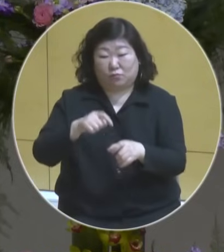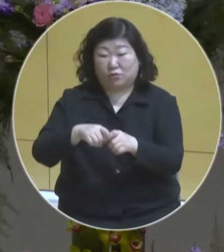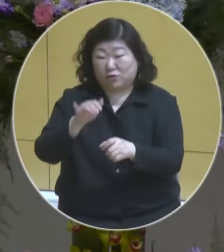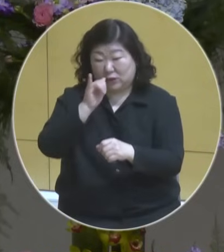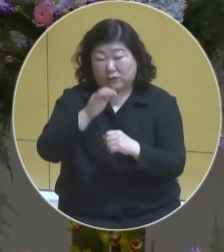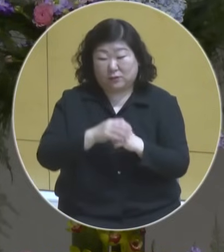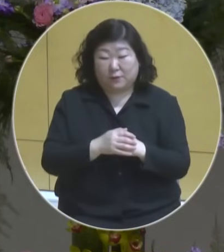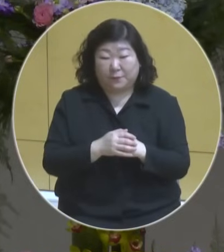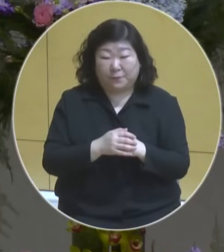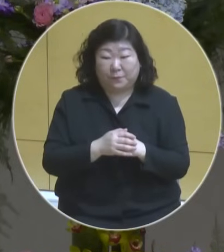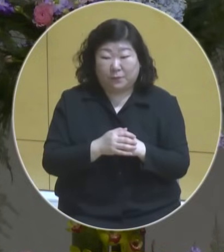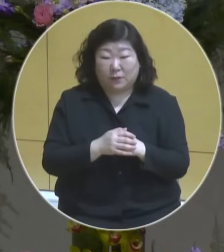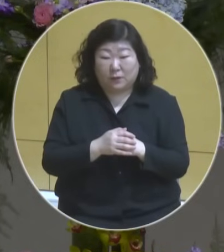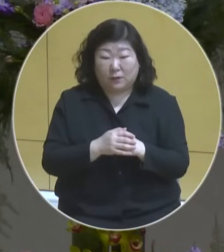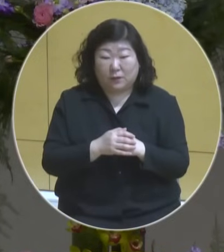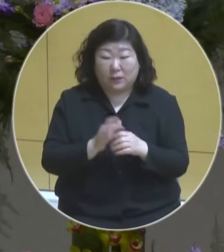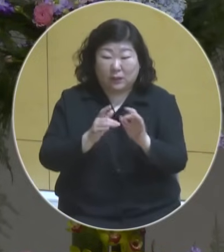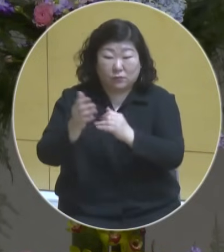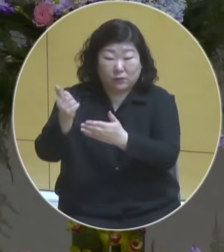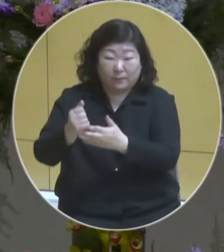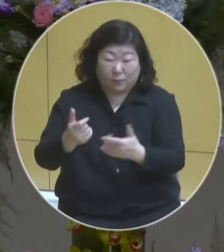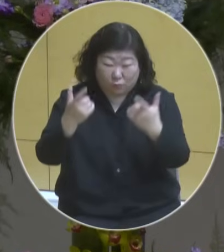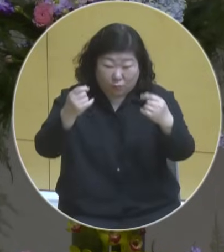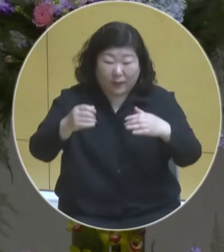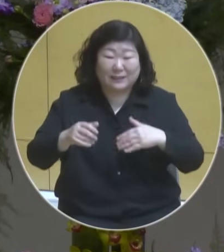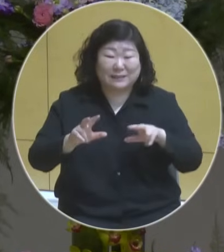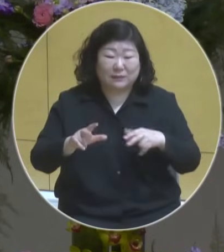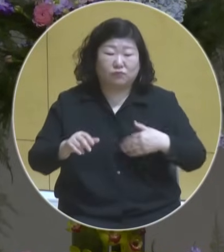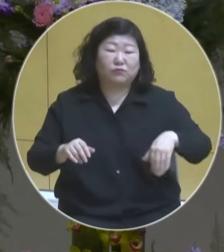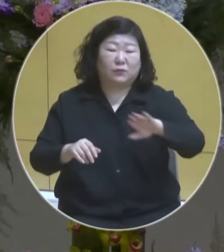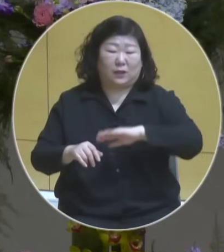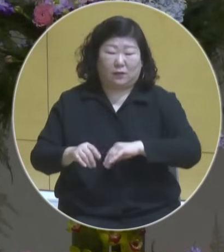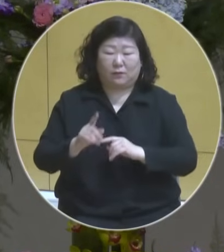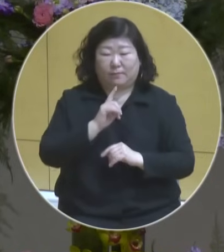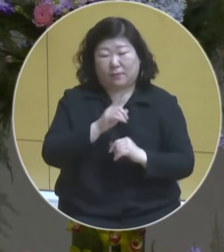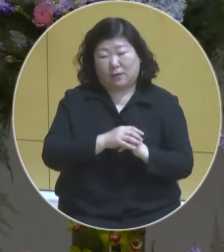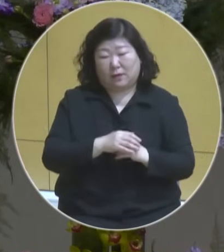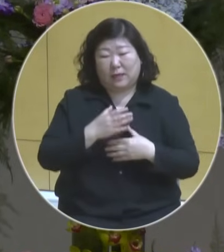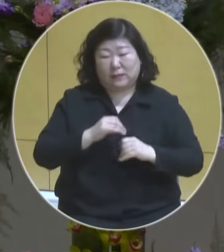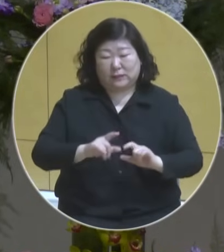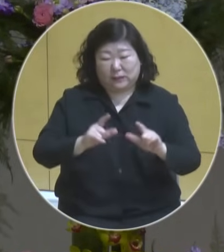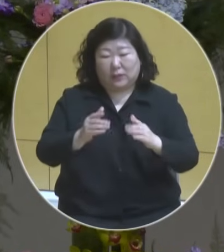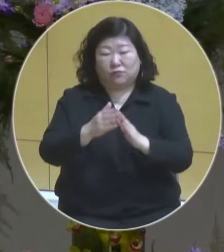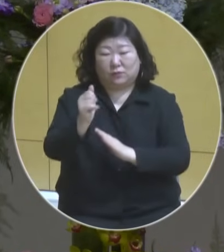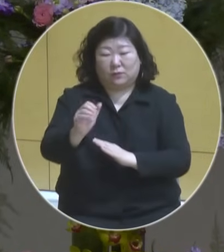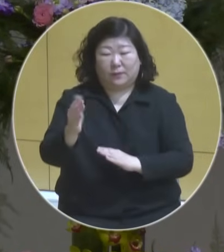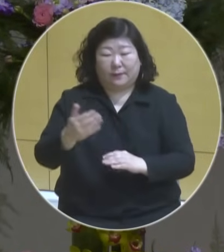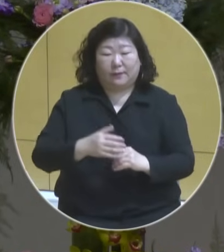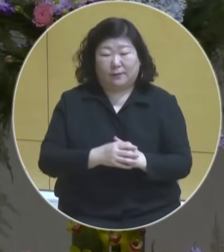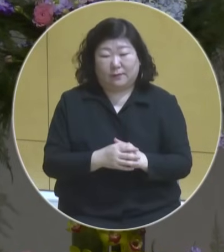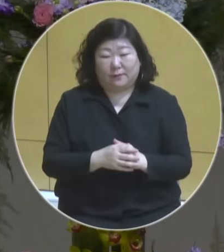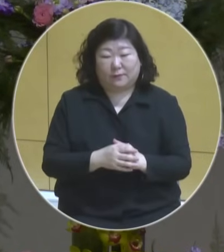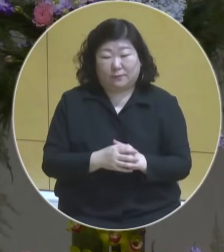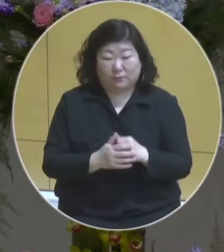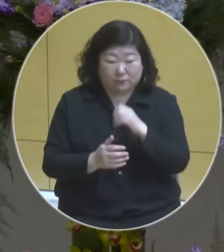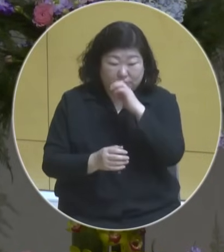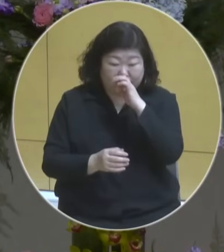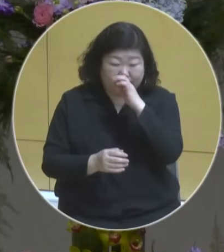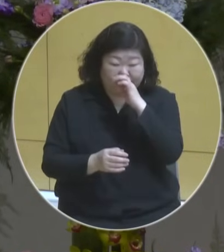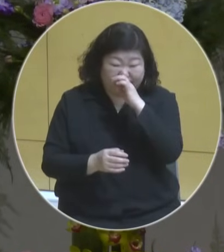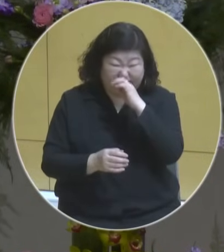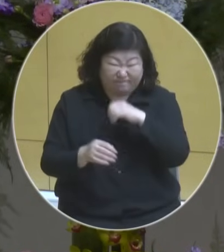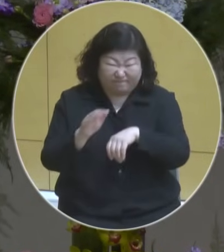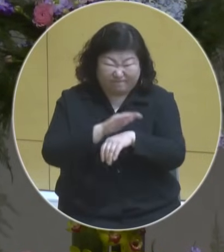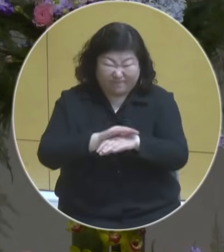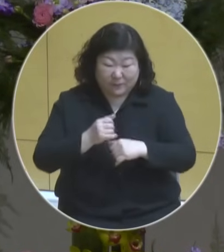예수님은 동일하게 오늘 우리에게도 말씀하실 겁니다 인자는 안식일의 주인이라고 자 그러면 안식일을 가장 잘